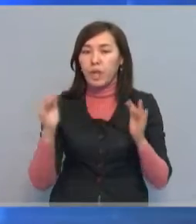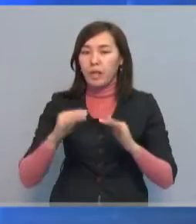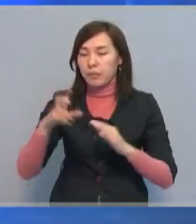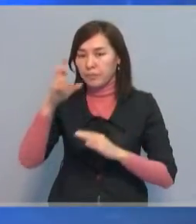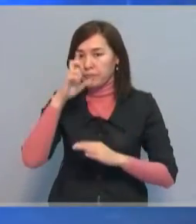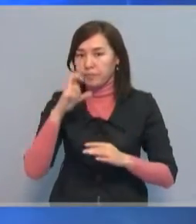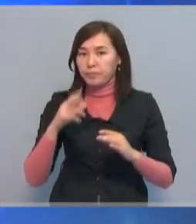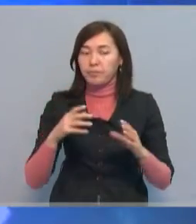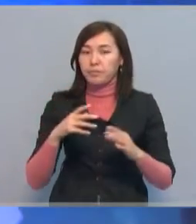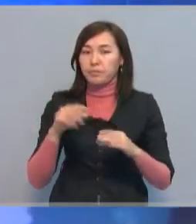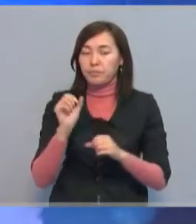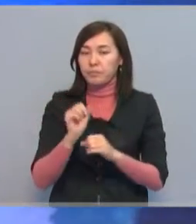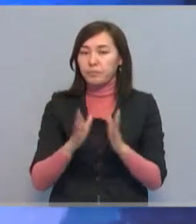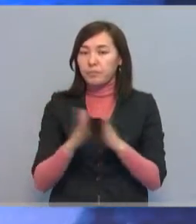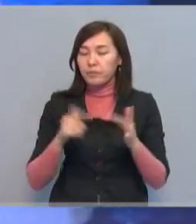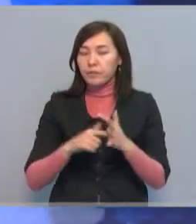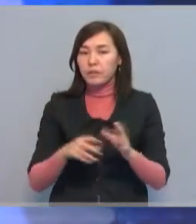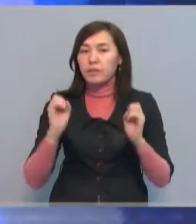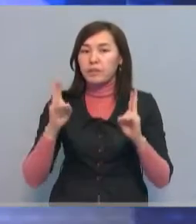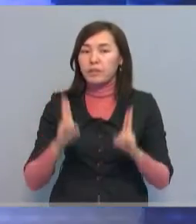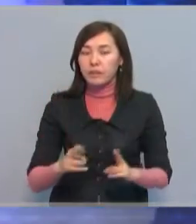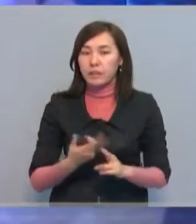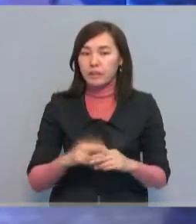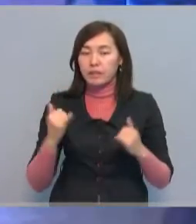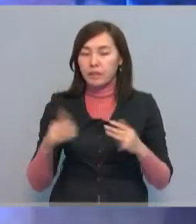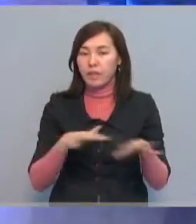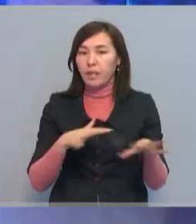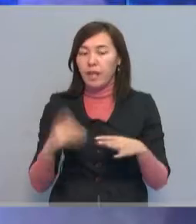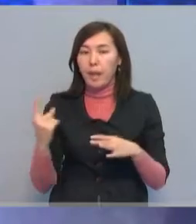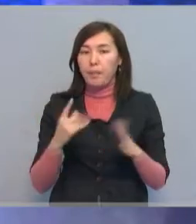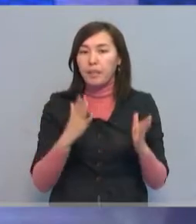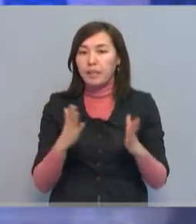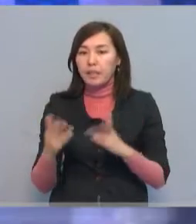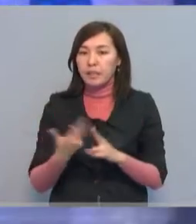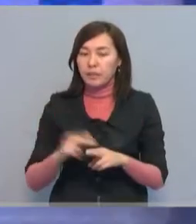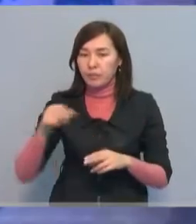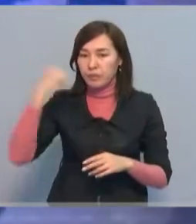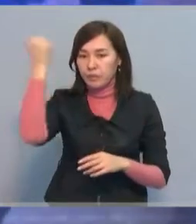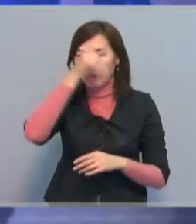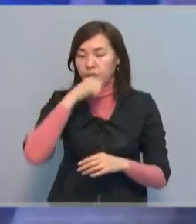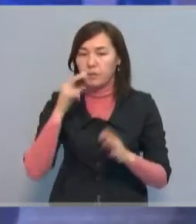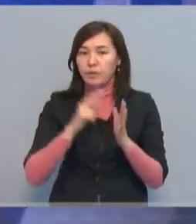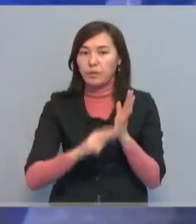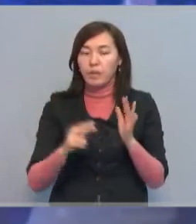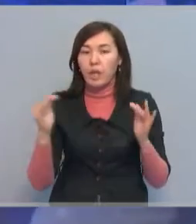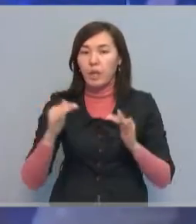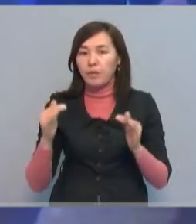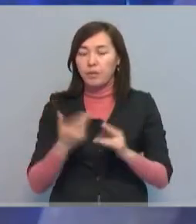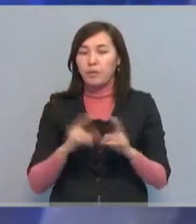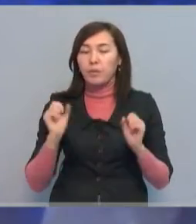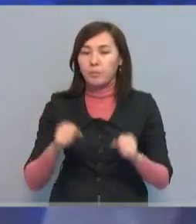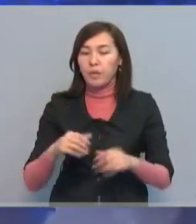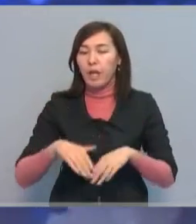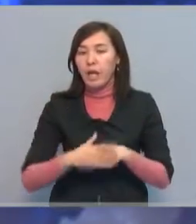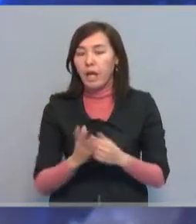колледжах страны по 100 наиболее востребованным профессиям. Сейчас реализуется первый этап, то есть в этом году порядка 80 колледжей